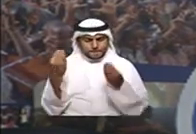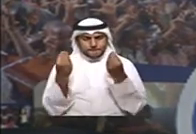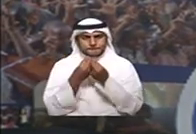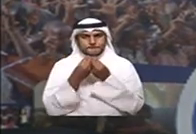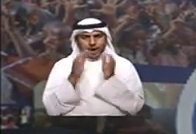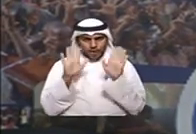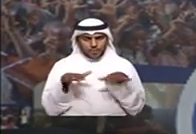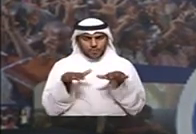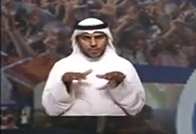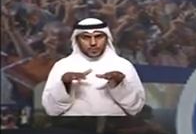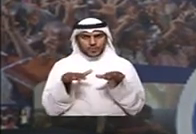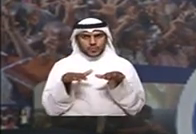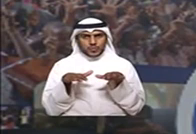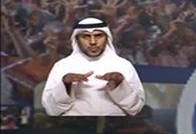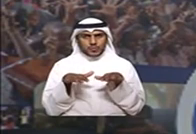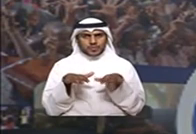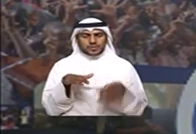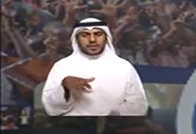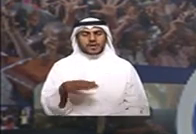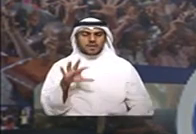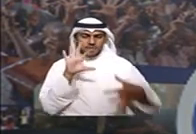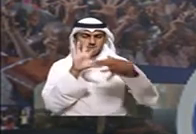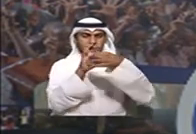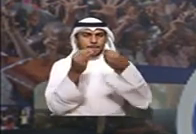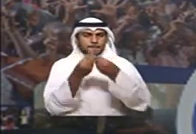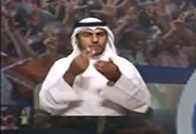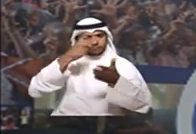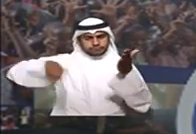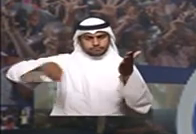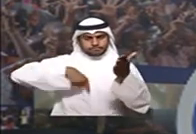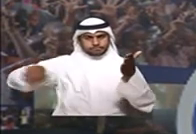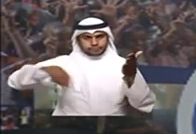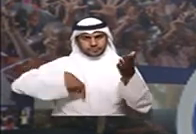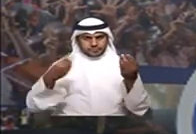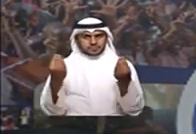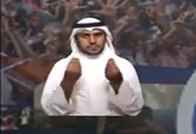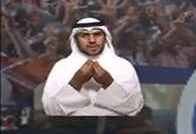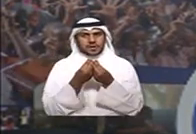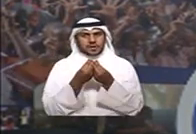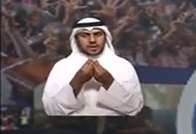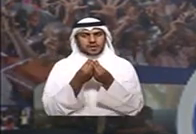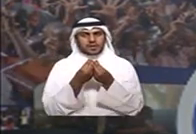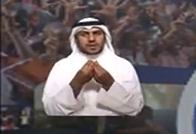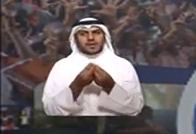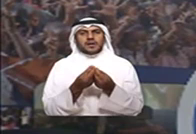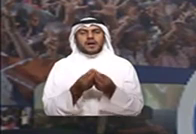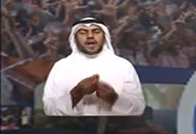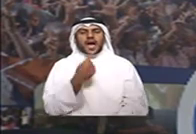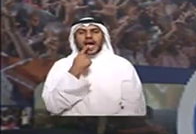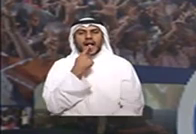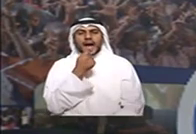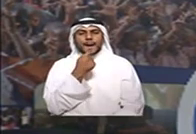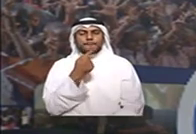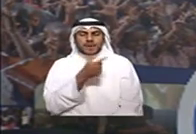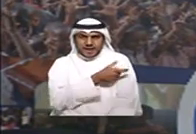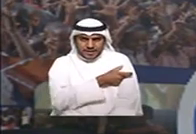الكويتي، كان هناك قبل قليل أيضا توقيع اتفاقية من قبل جمعيتكم الموقرة مع الاتحاد الدولي للصليب الأحمر والهلال